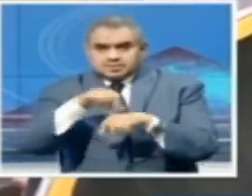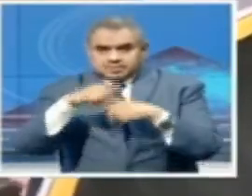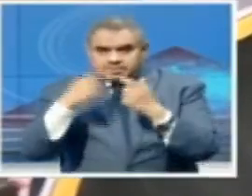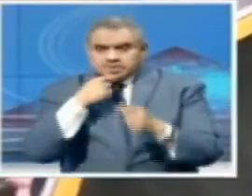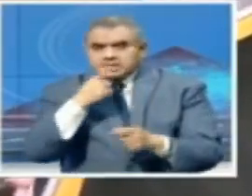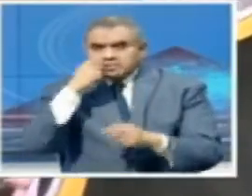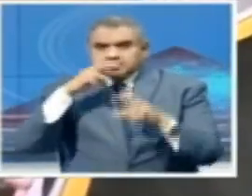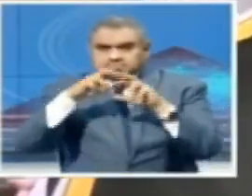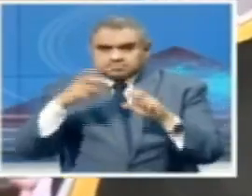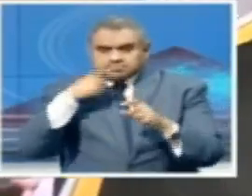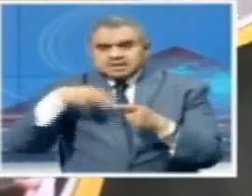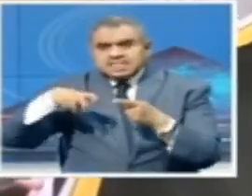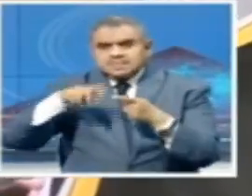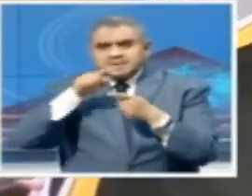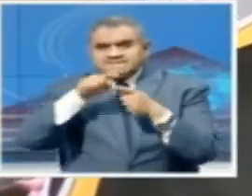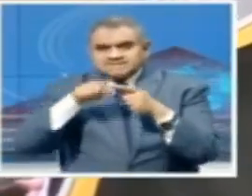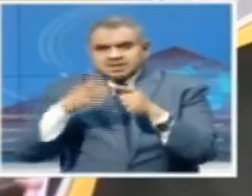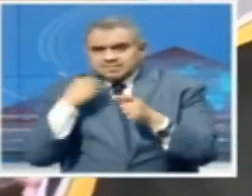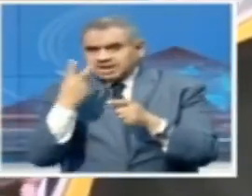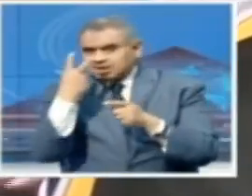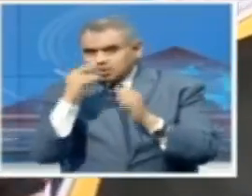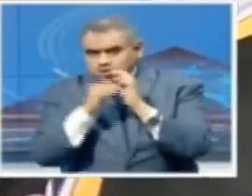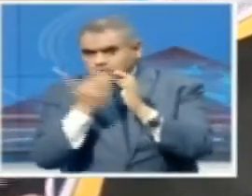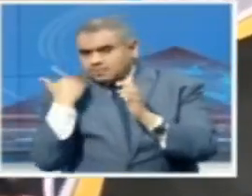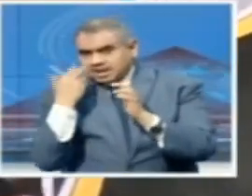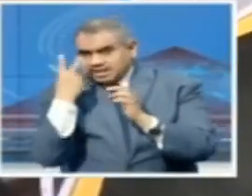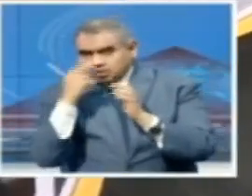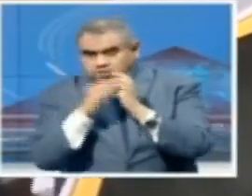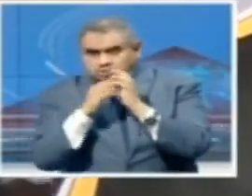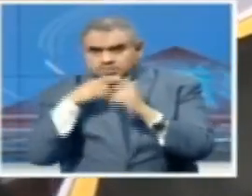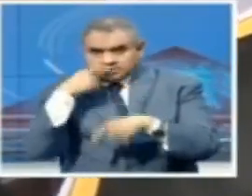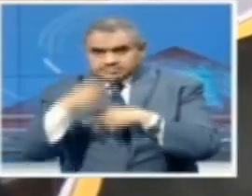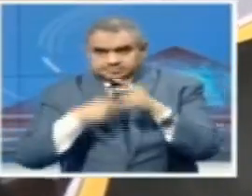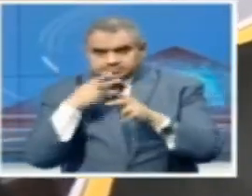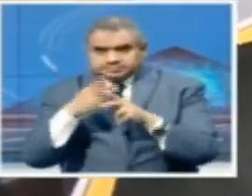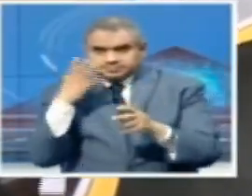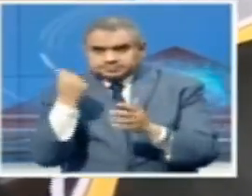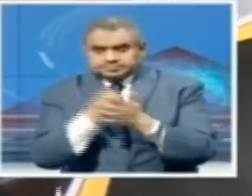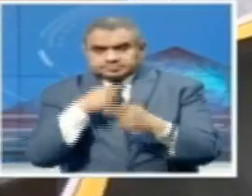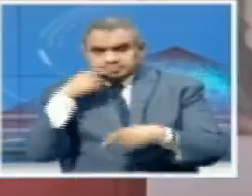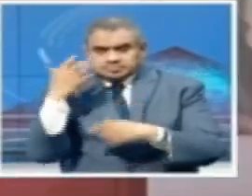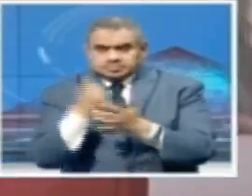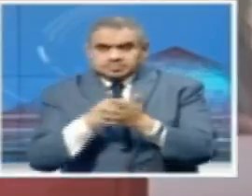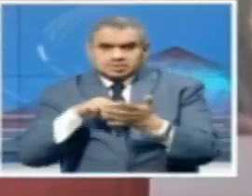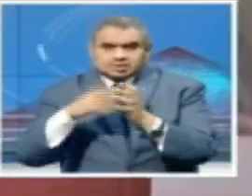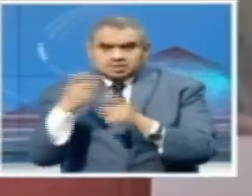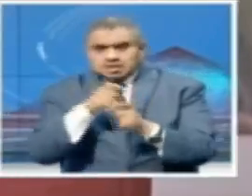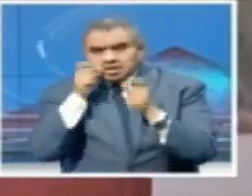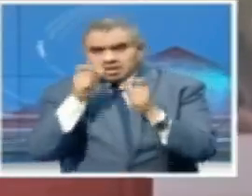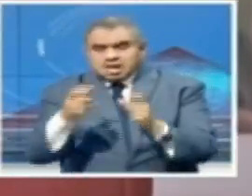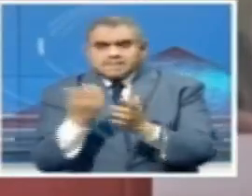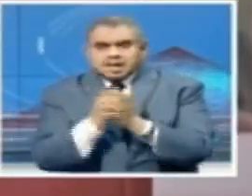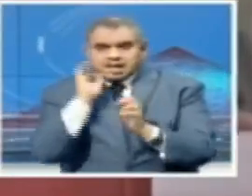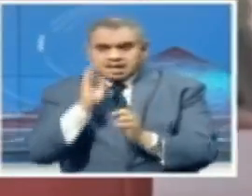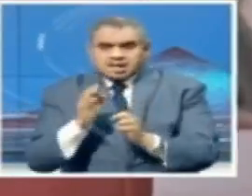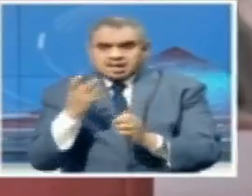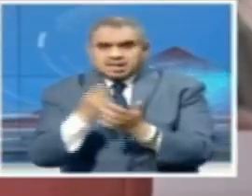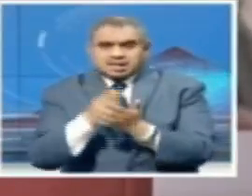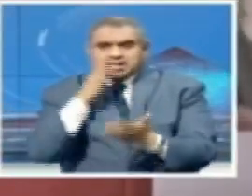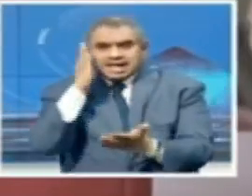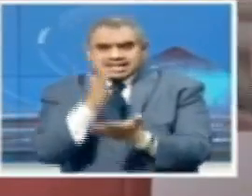عمل 83% تقريبا في الثلاث أيام في اليومين اللي فاتوا دول. تمام، أهمية التطعيمين ده حماية للبلد كلها، تيجي في